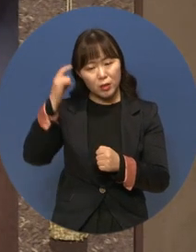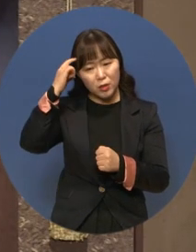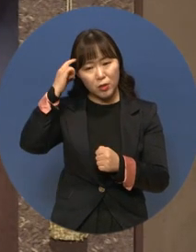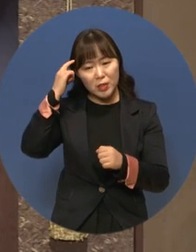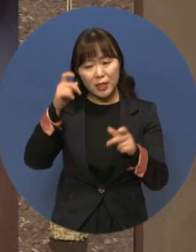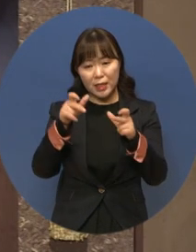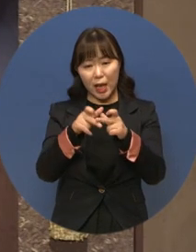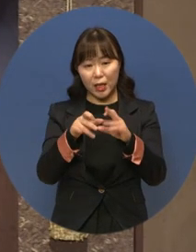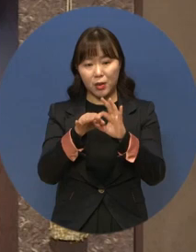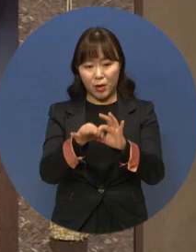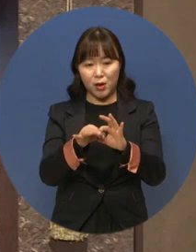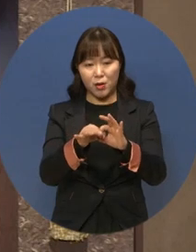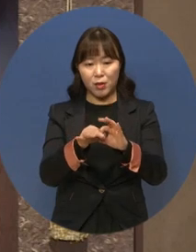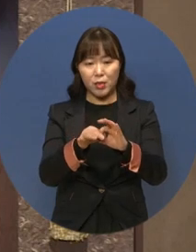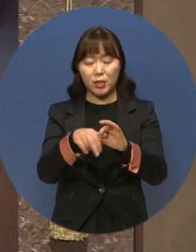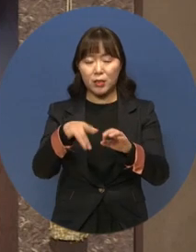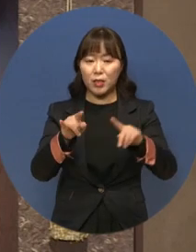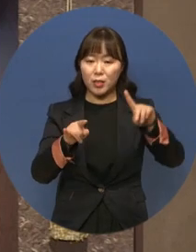정신장애 15조